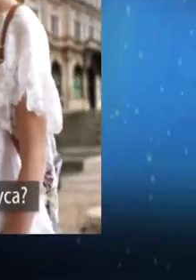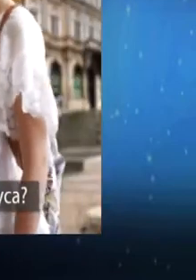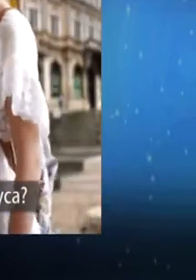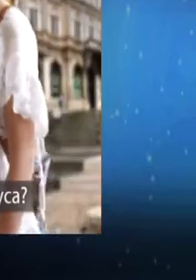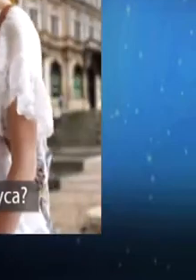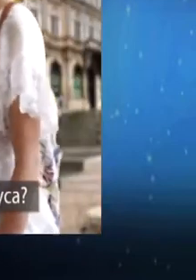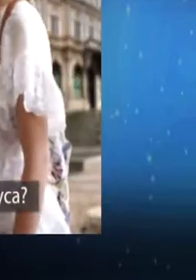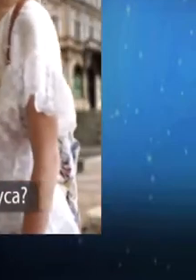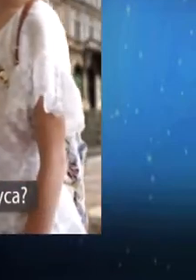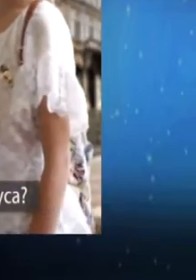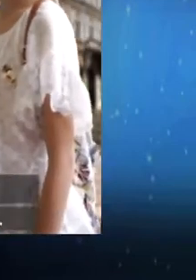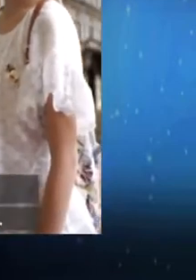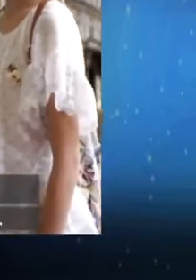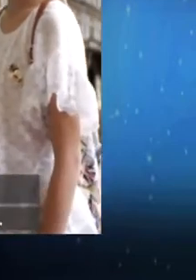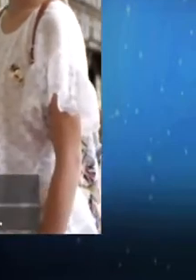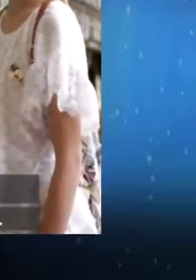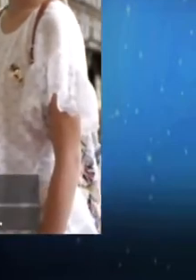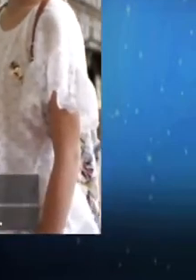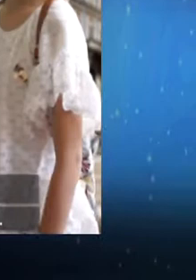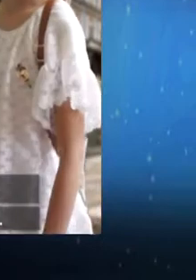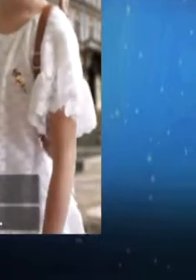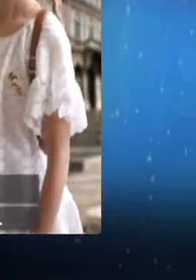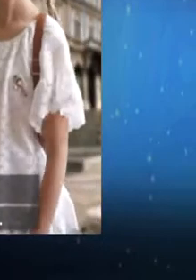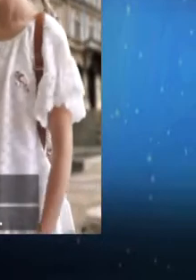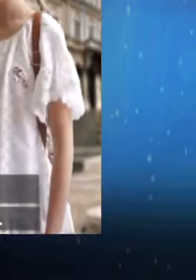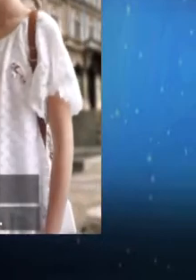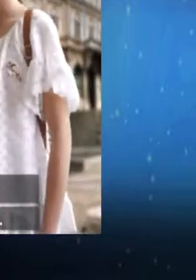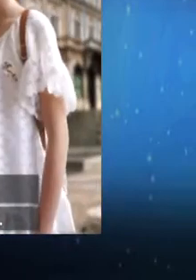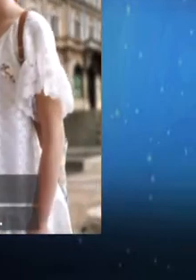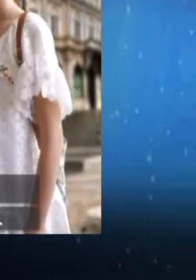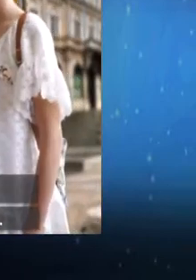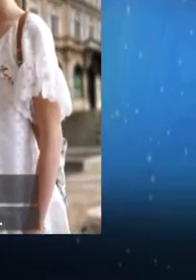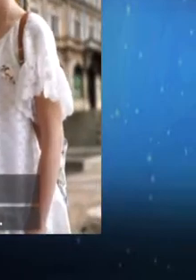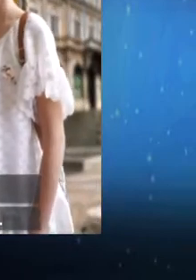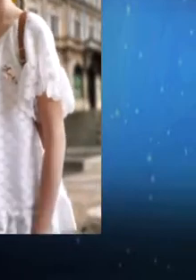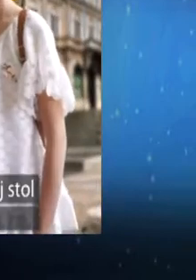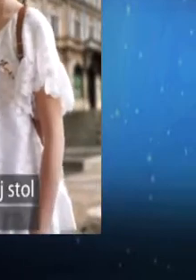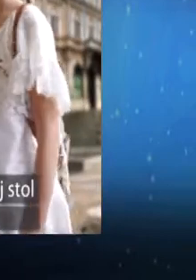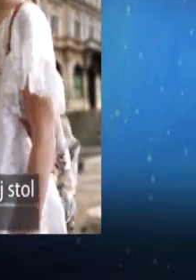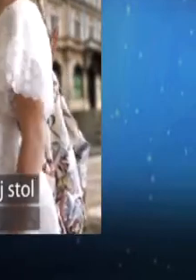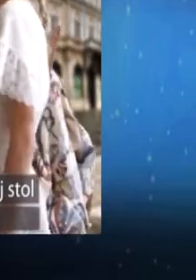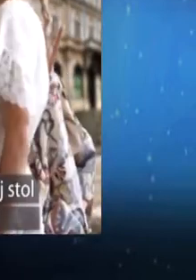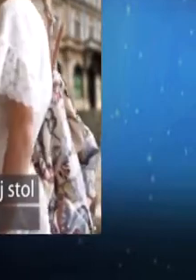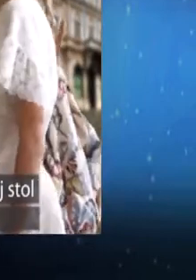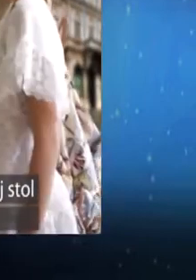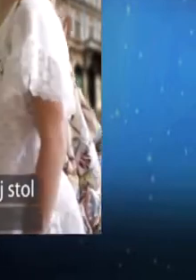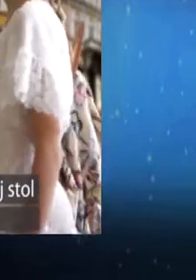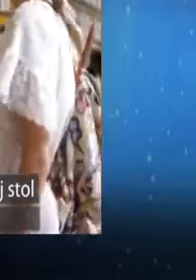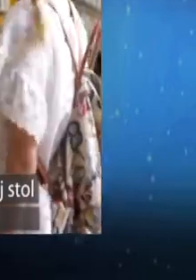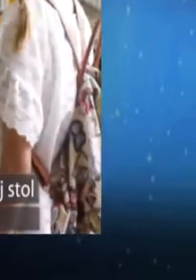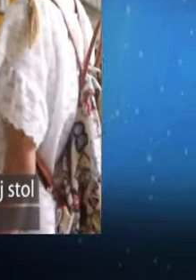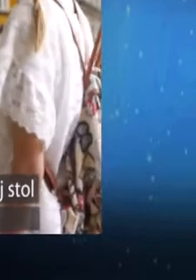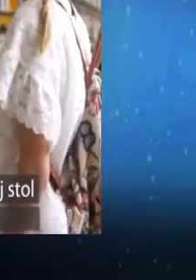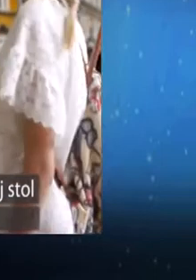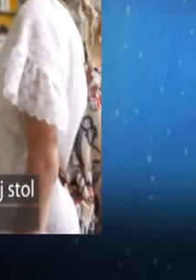famoso romanzo di James Joyce. Sì, cara, James Joyce ha vissuto un periodo a Pula. Ecco il suo monumento, sediamoci